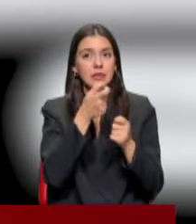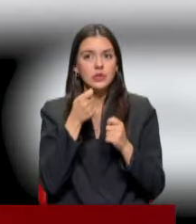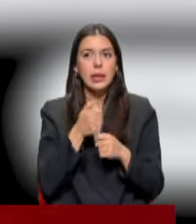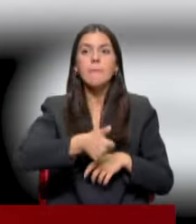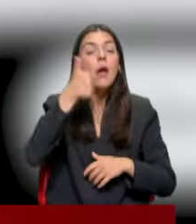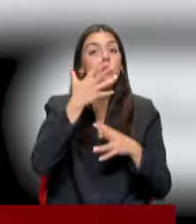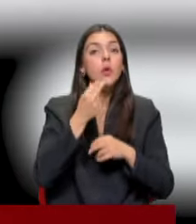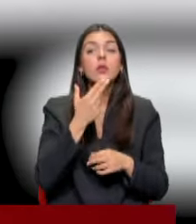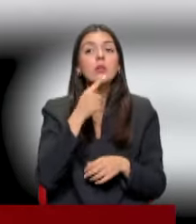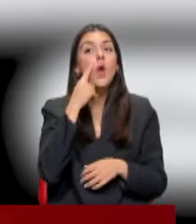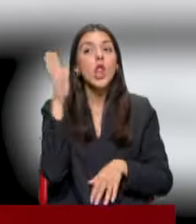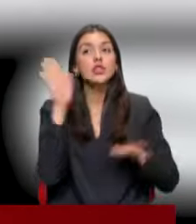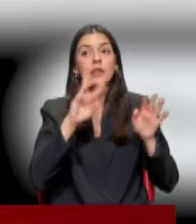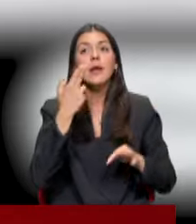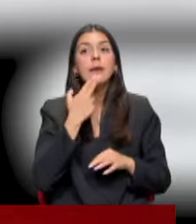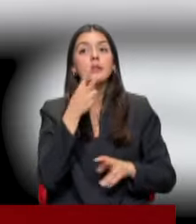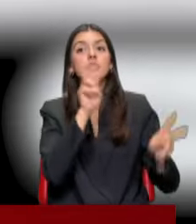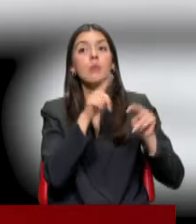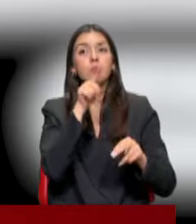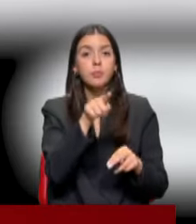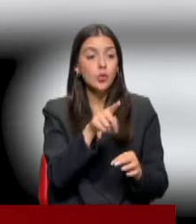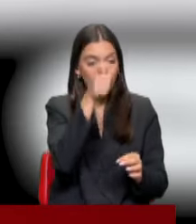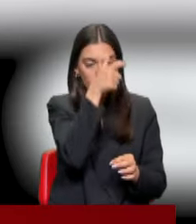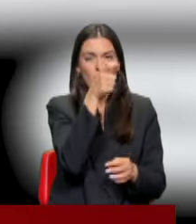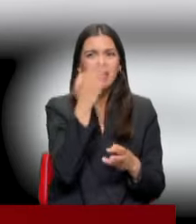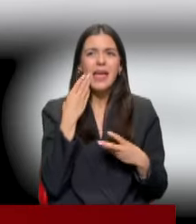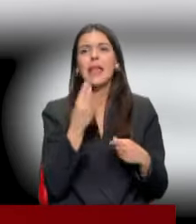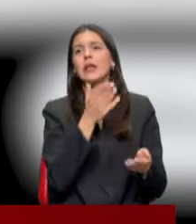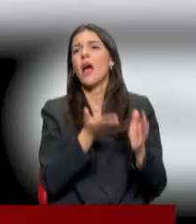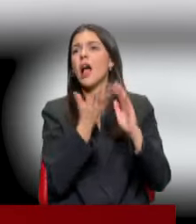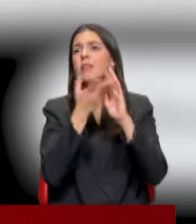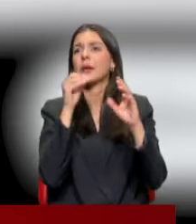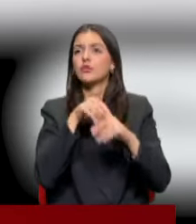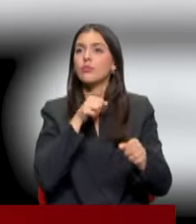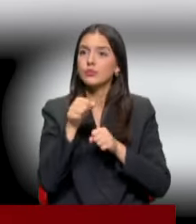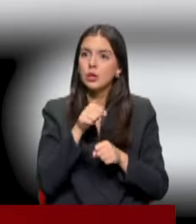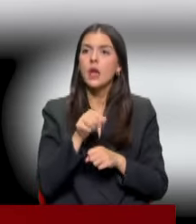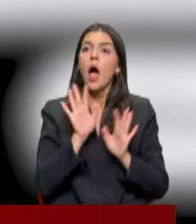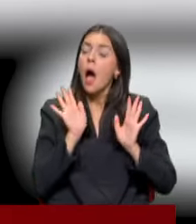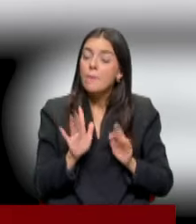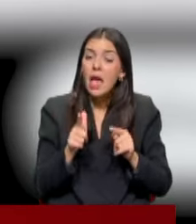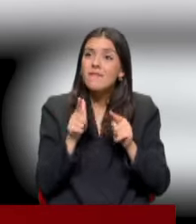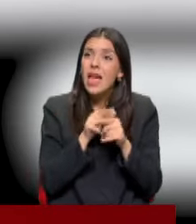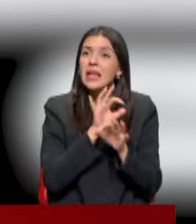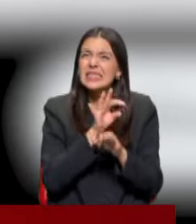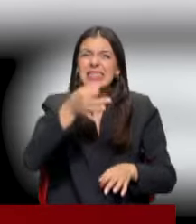olarak kadına yönelik şiddeti ve kadın cinayetlerini bu coğrafyadan kazımak için mücadelemizi amasız fakatsız sıfır tolerans